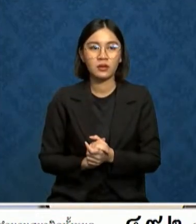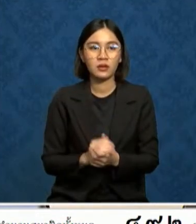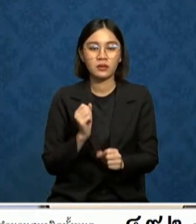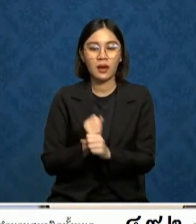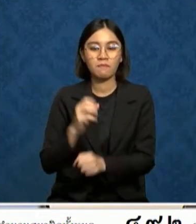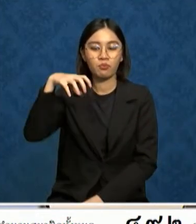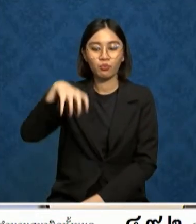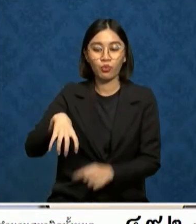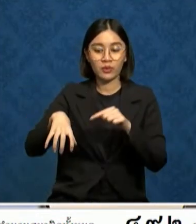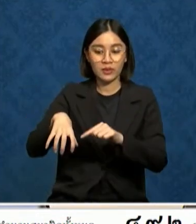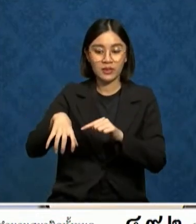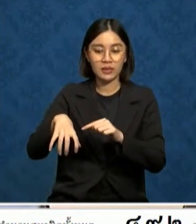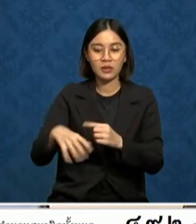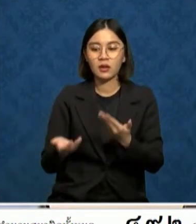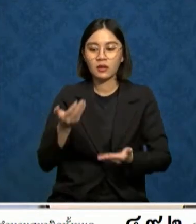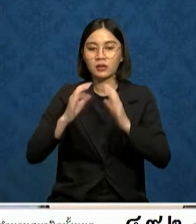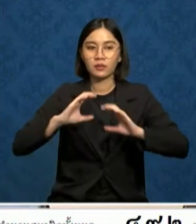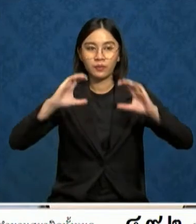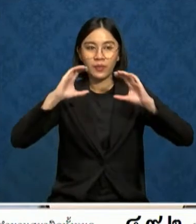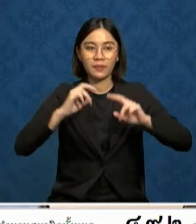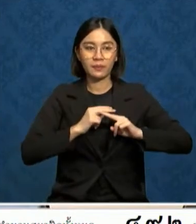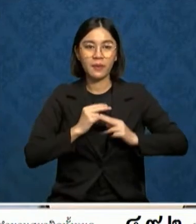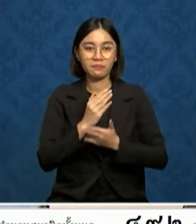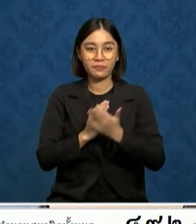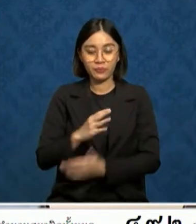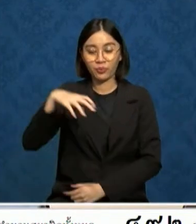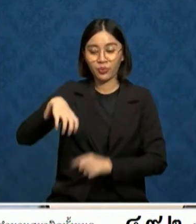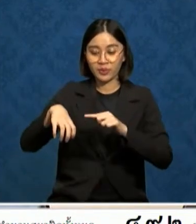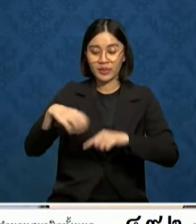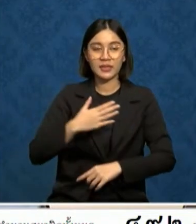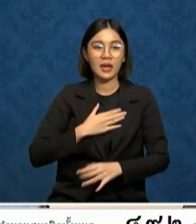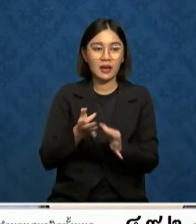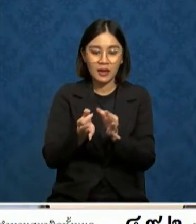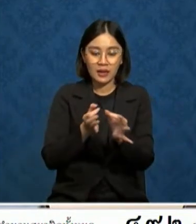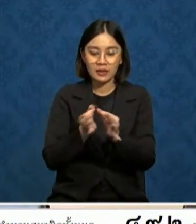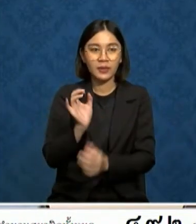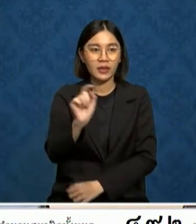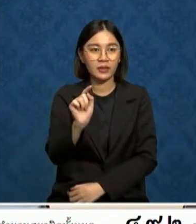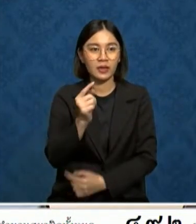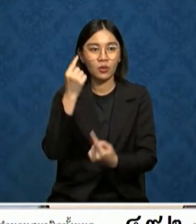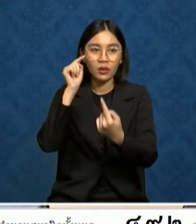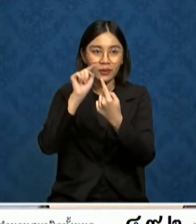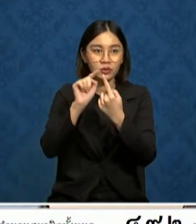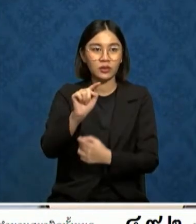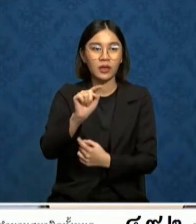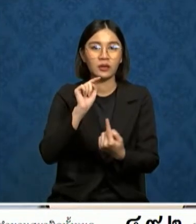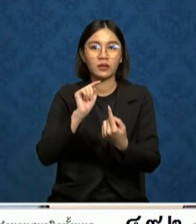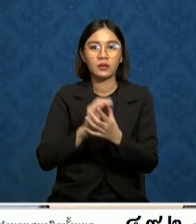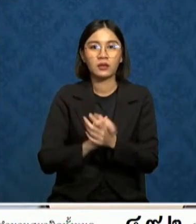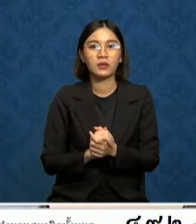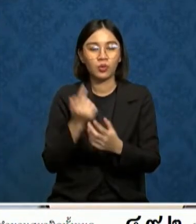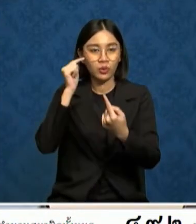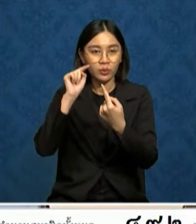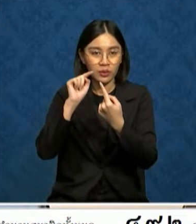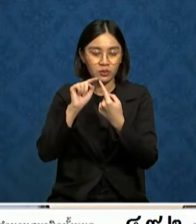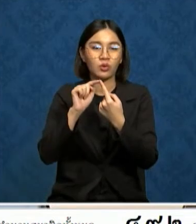รนี้หรือรัฐวิสาหกิจแห่งนี้เพราะฉะนั้นสิ่งที่ผมอยากจะเรียนก็คือว่าวัตถุประสงค์อย่างหนึ่งขององค์